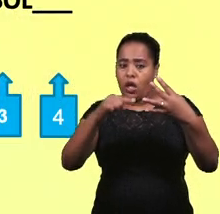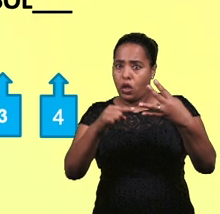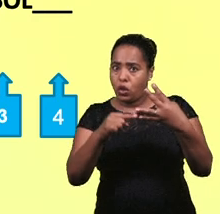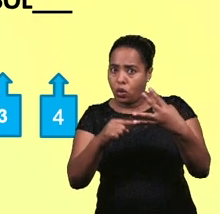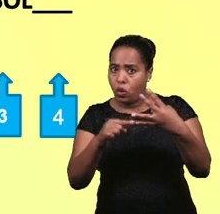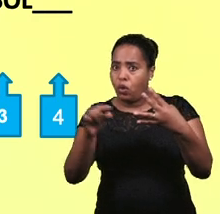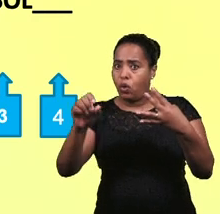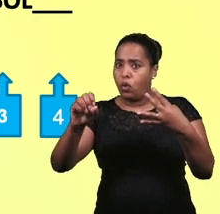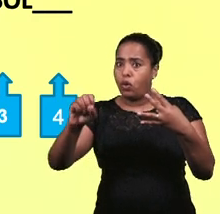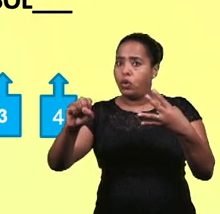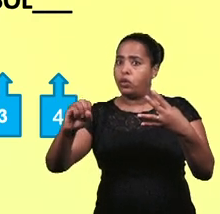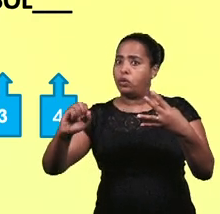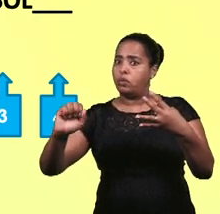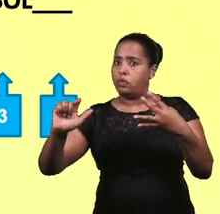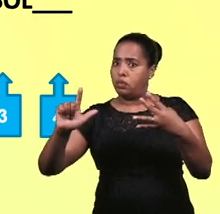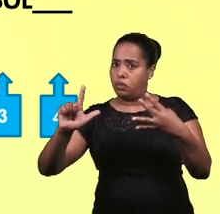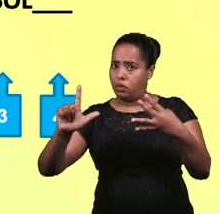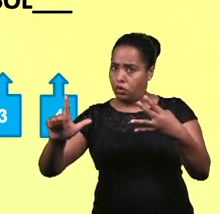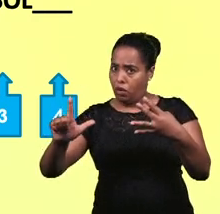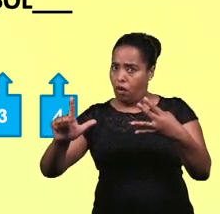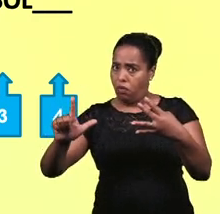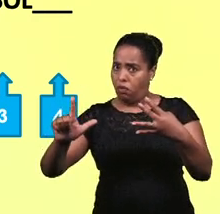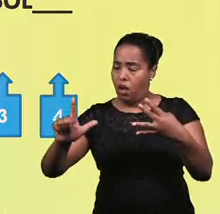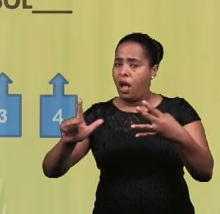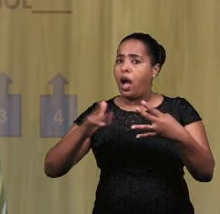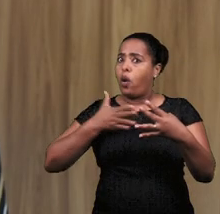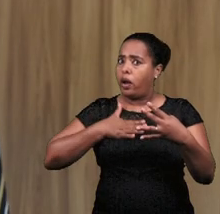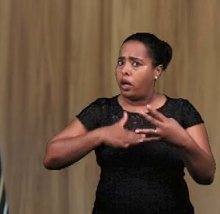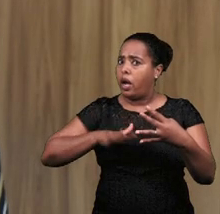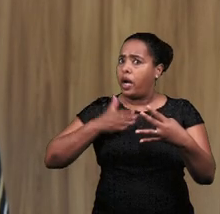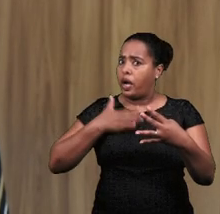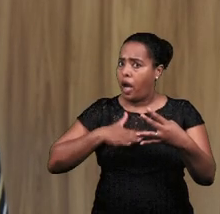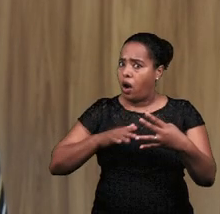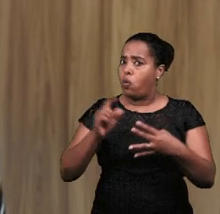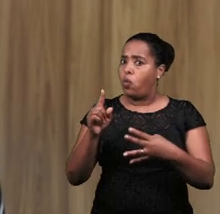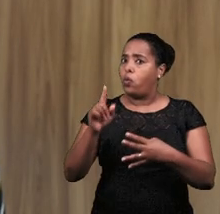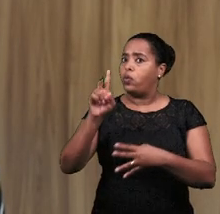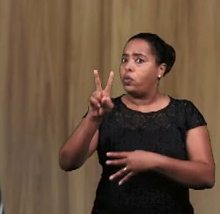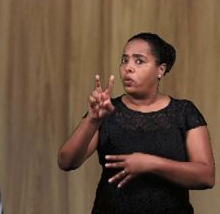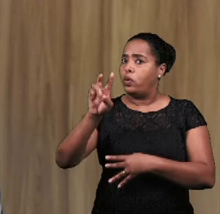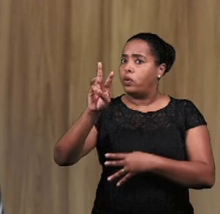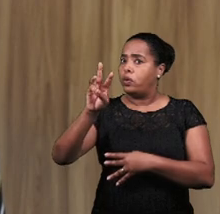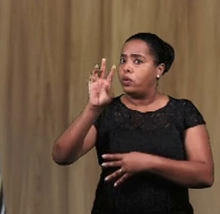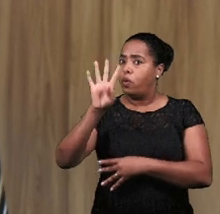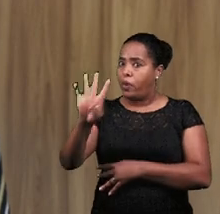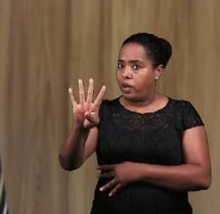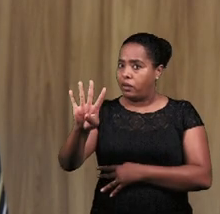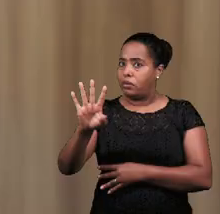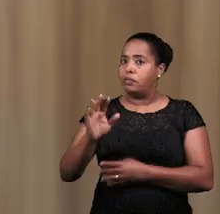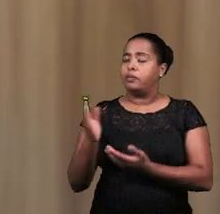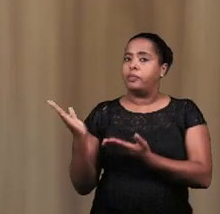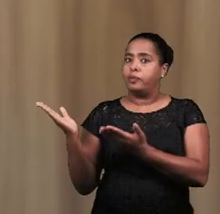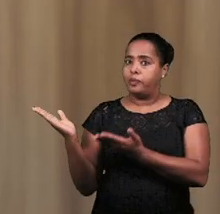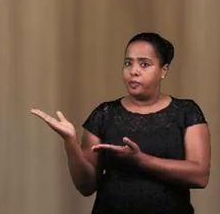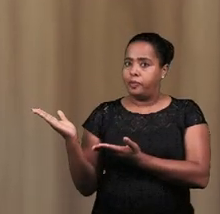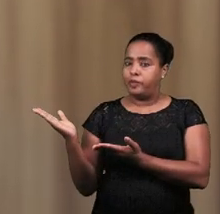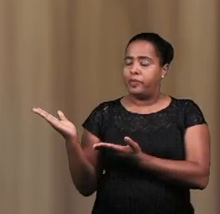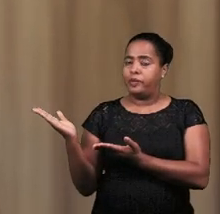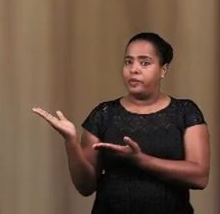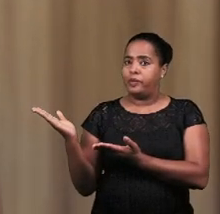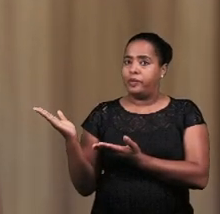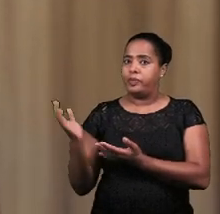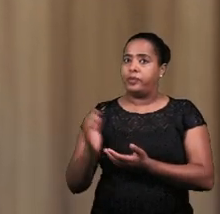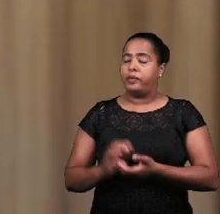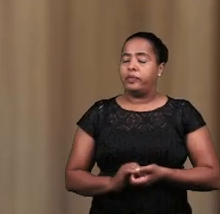Sol. Dans cette première fois, nous allons jouer doucement. 1, 2, 3, 4. 4.